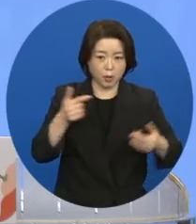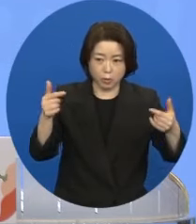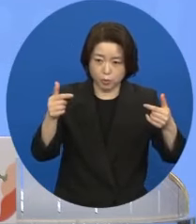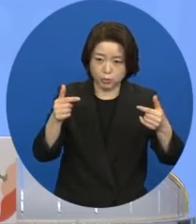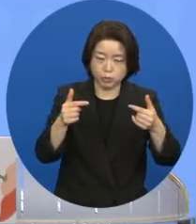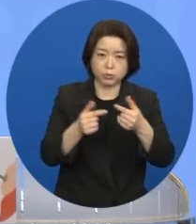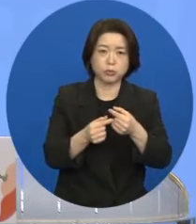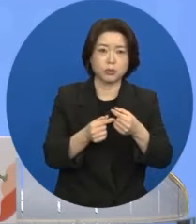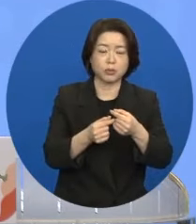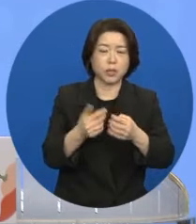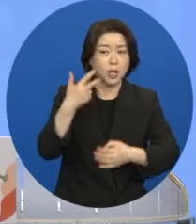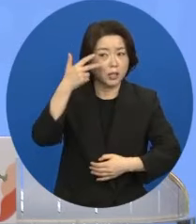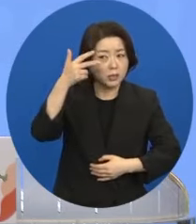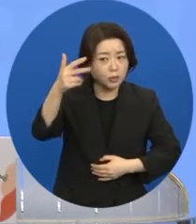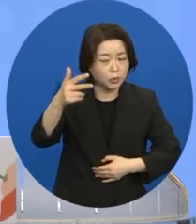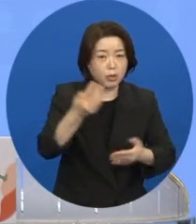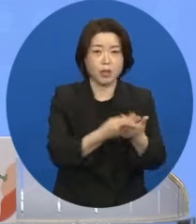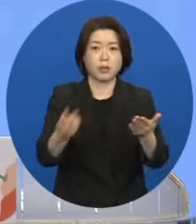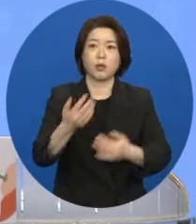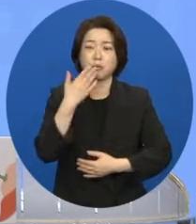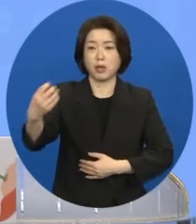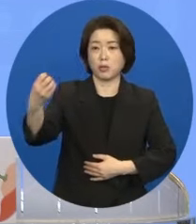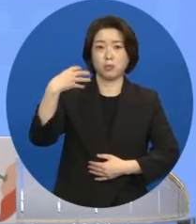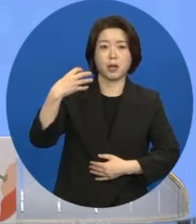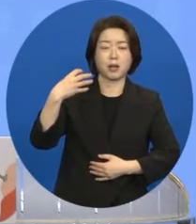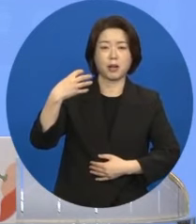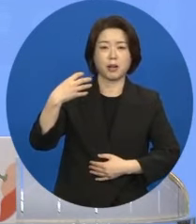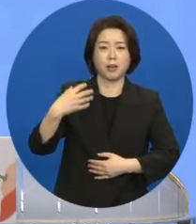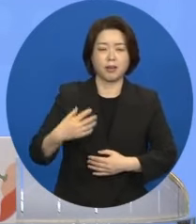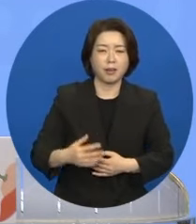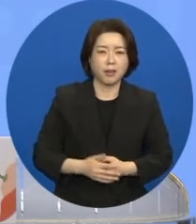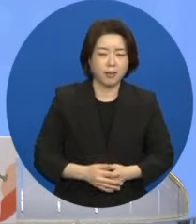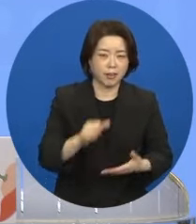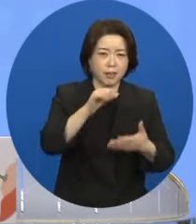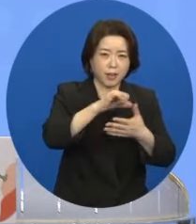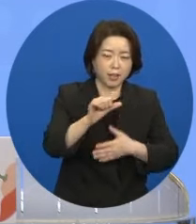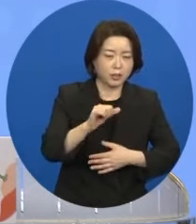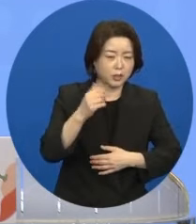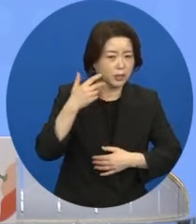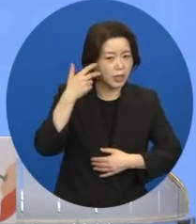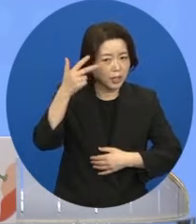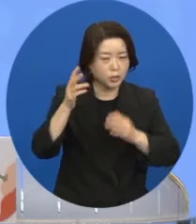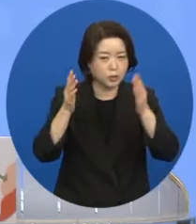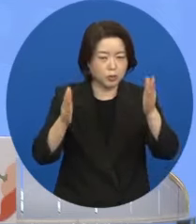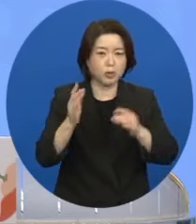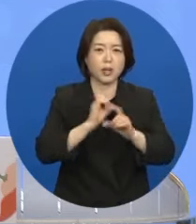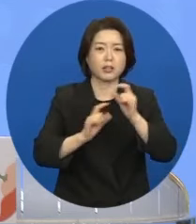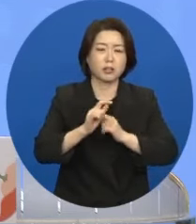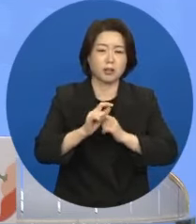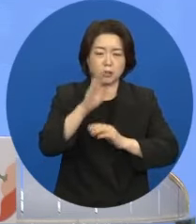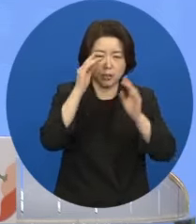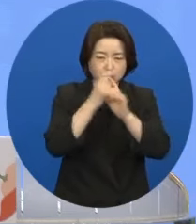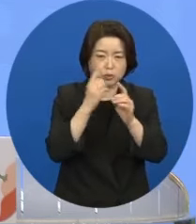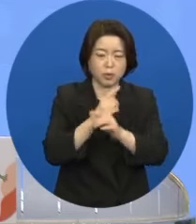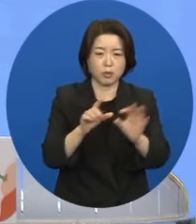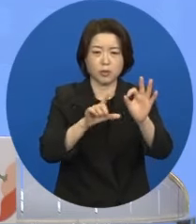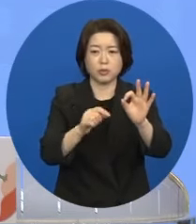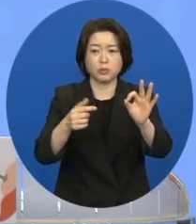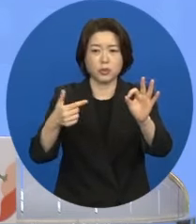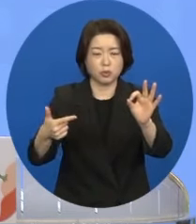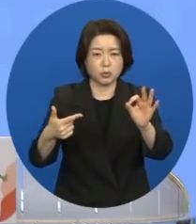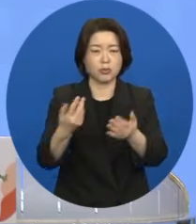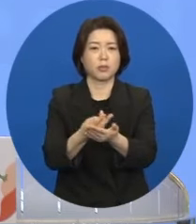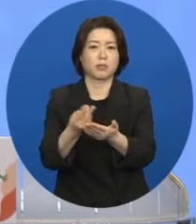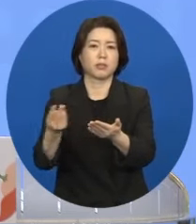일주일 내 해도 된다고 말씀하셨습니다 선유는 일주일 더 치료를 받고 10월 6일에 태어나게